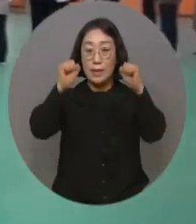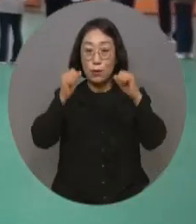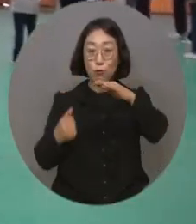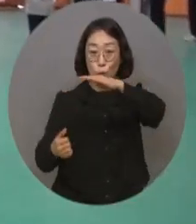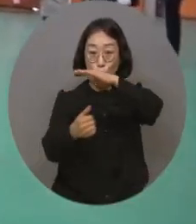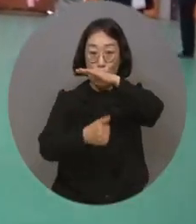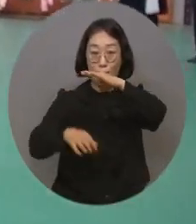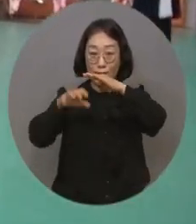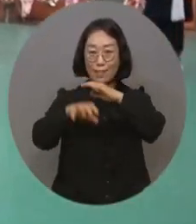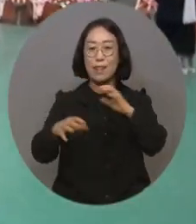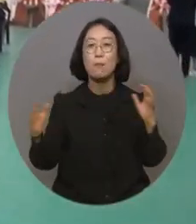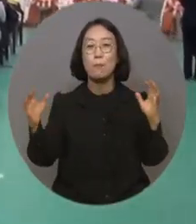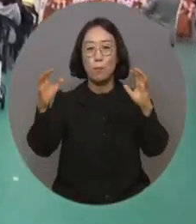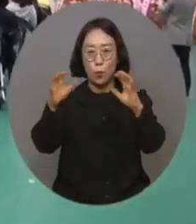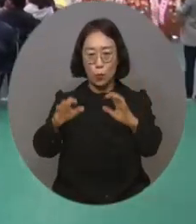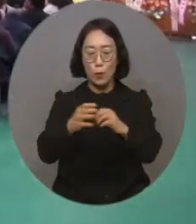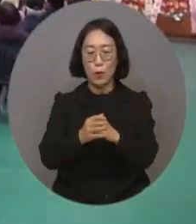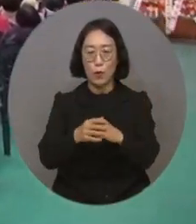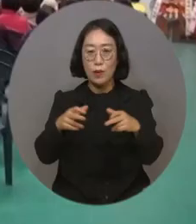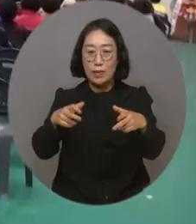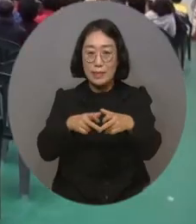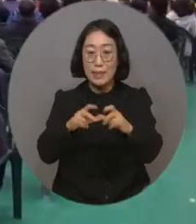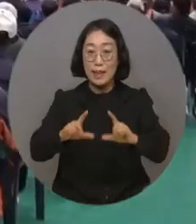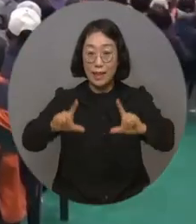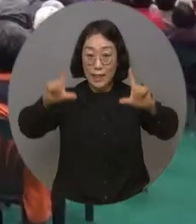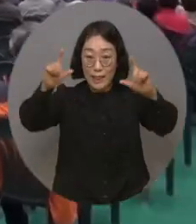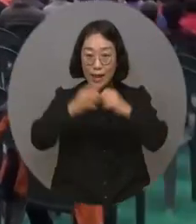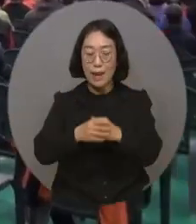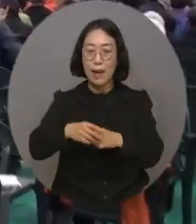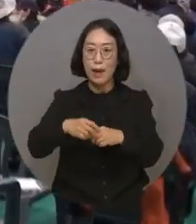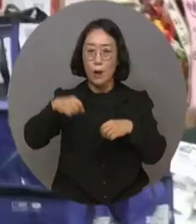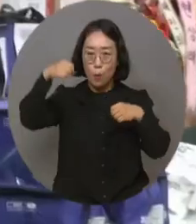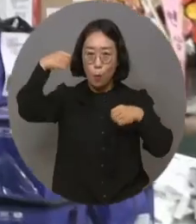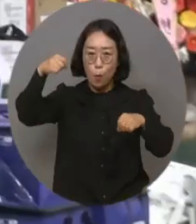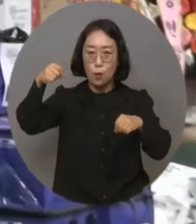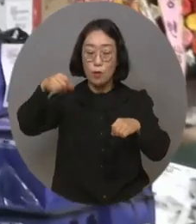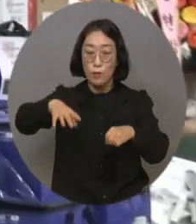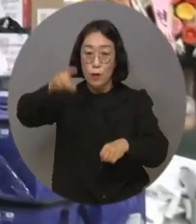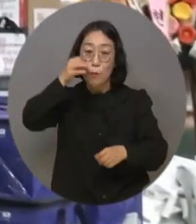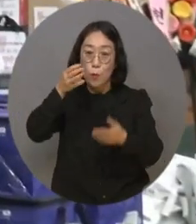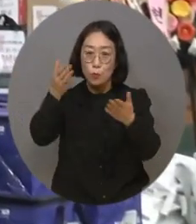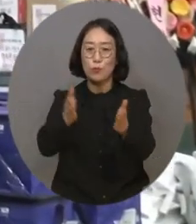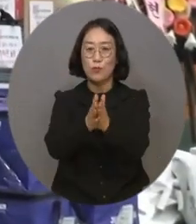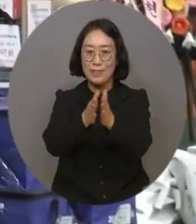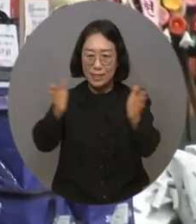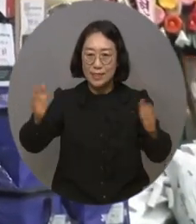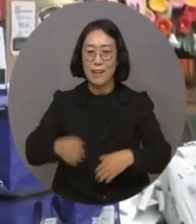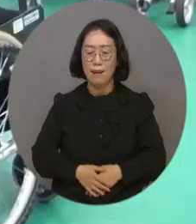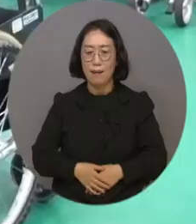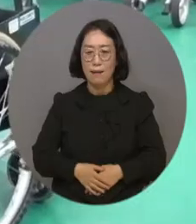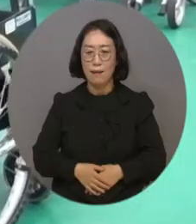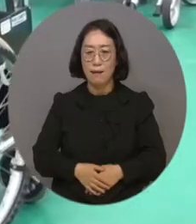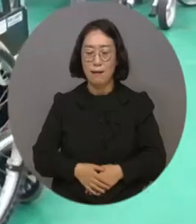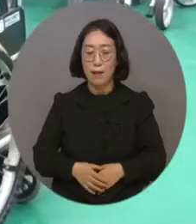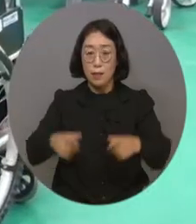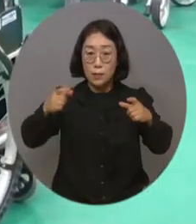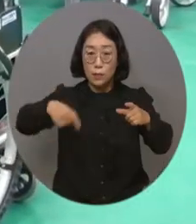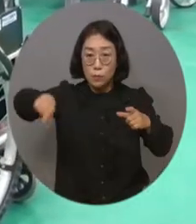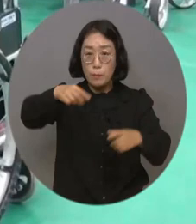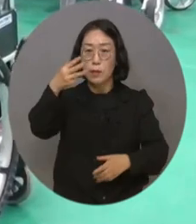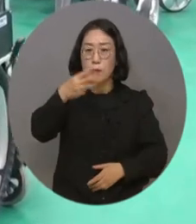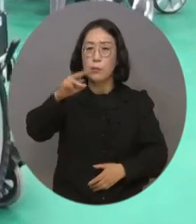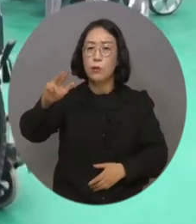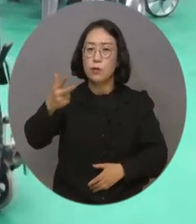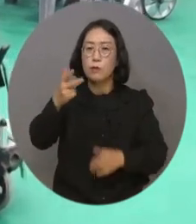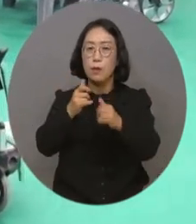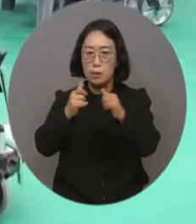4월 장애인의 날 행사가 군민의 공연과 함께 시작되었습니다. 인구 4만의 연천 군민 중 3,700여 명이